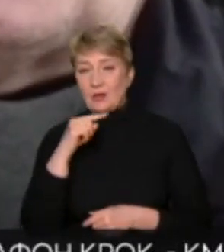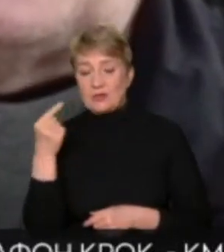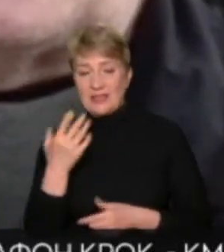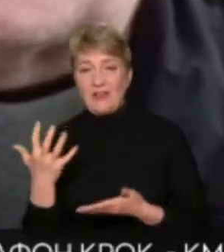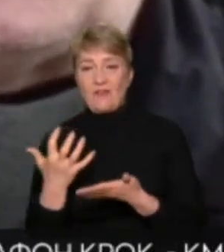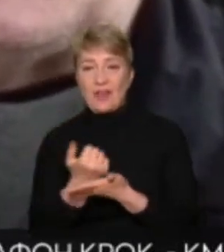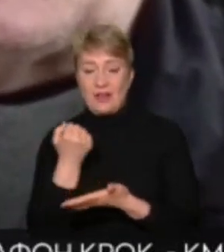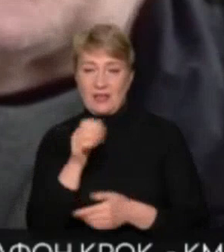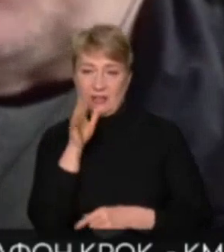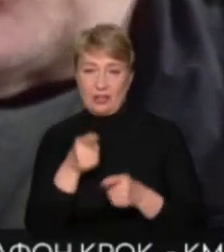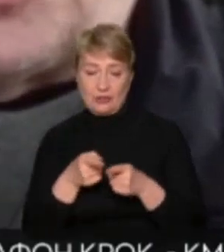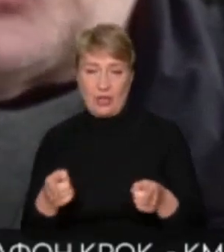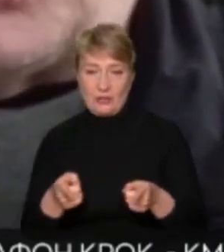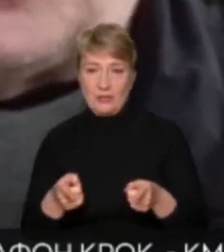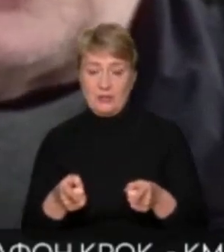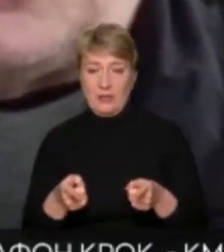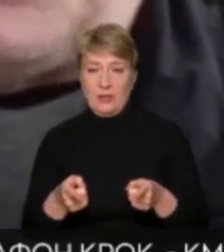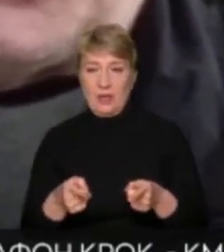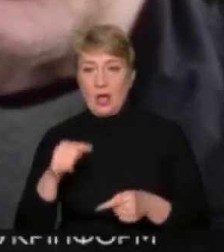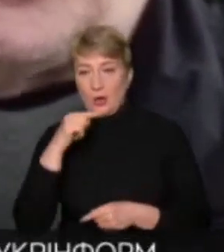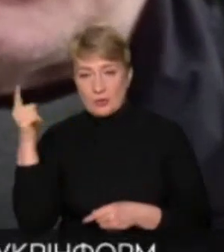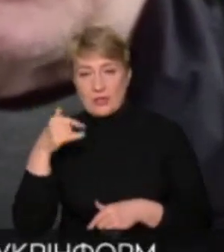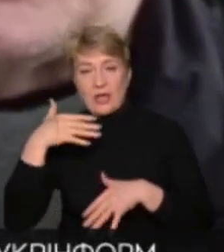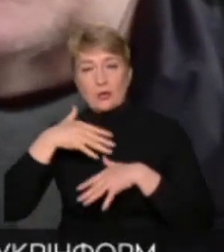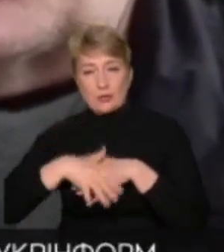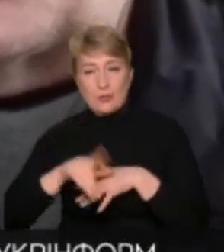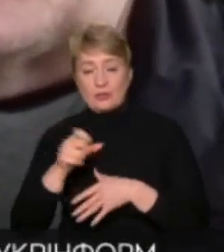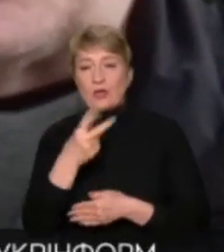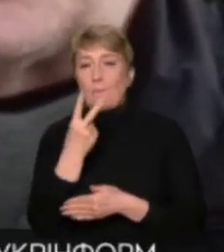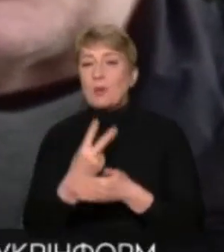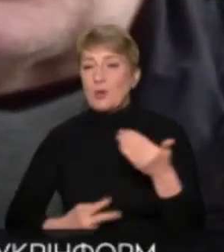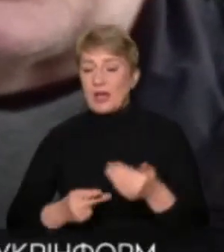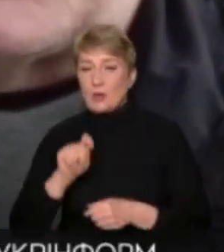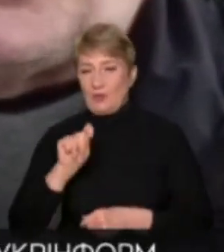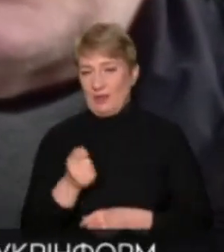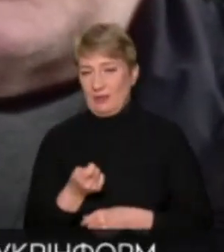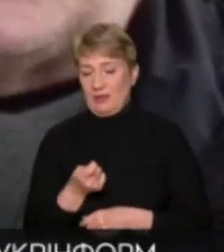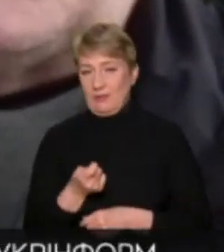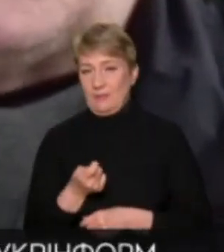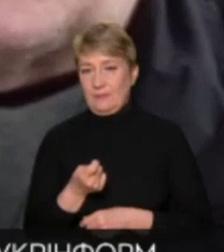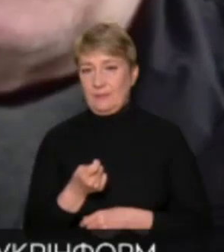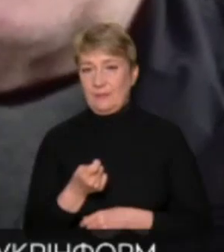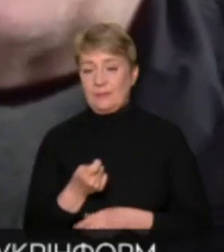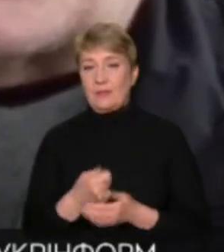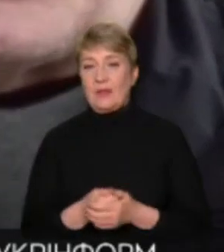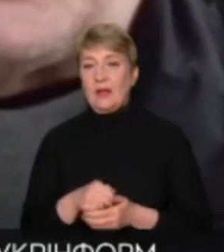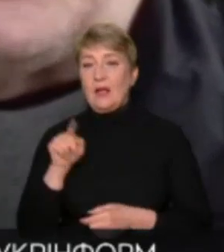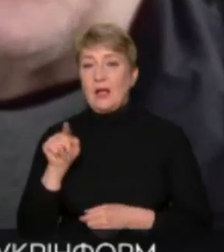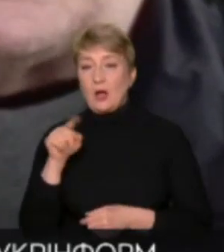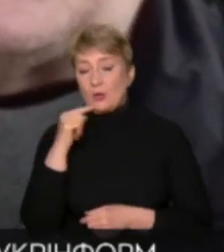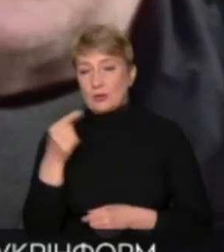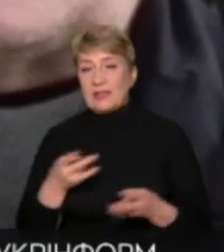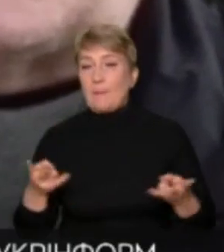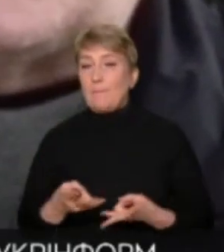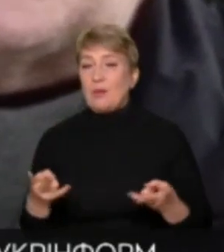бо вони розуміють, що вони програють у цій війні, що навряд чи вони зможуть витримати наші контрнаступальні дії, тому їм вкрай